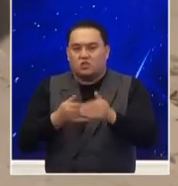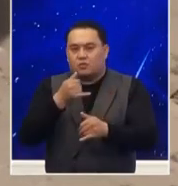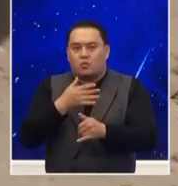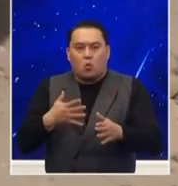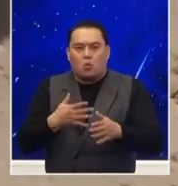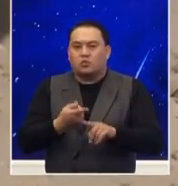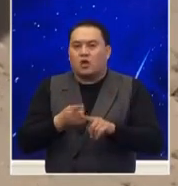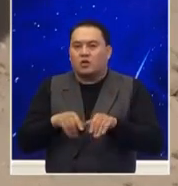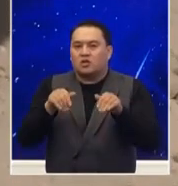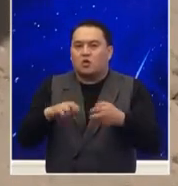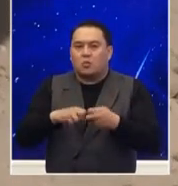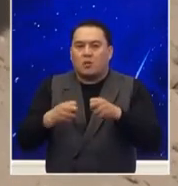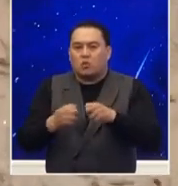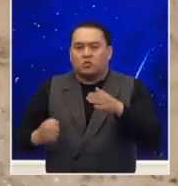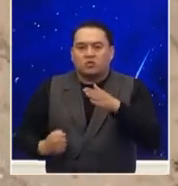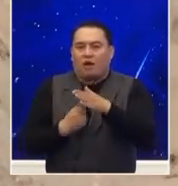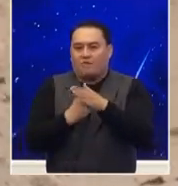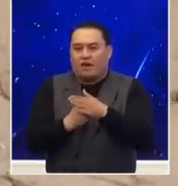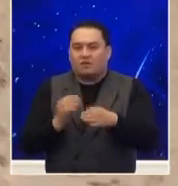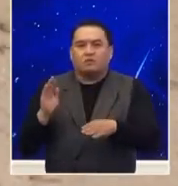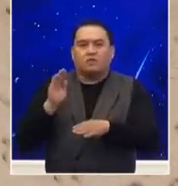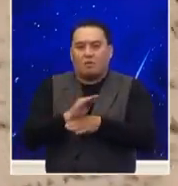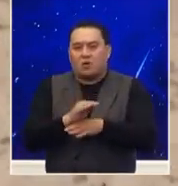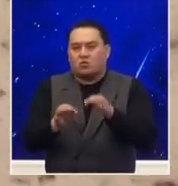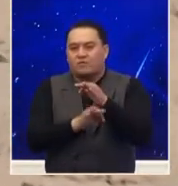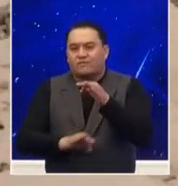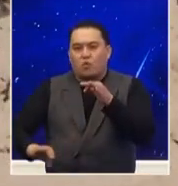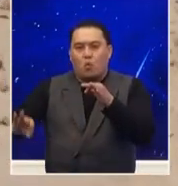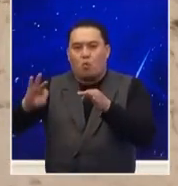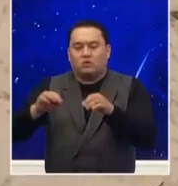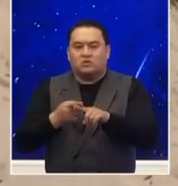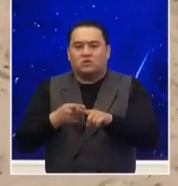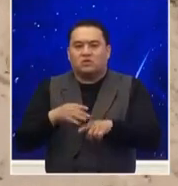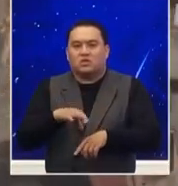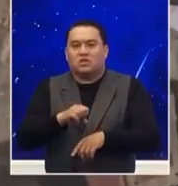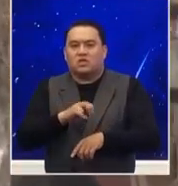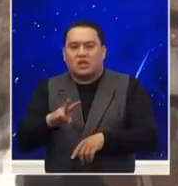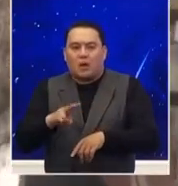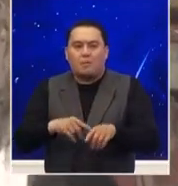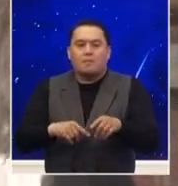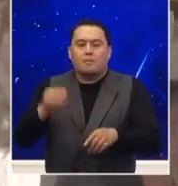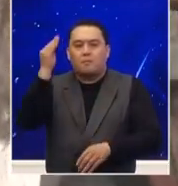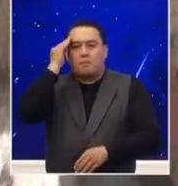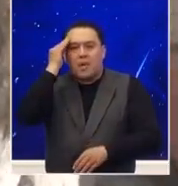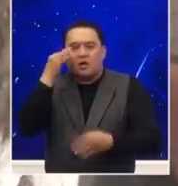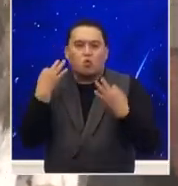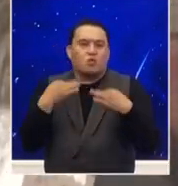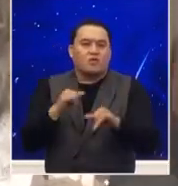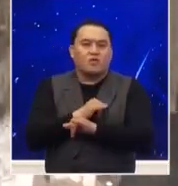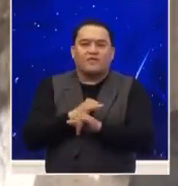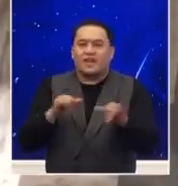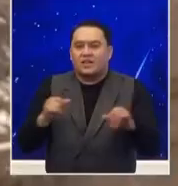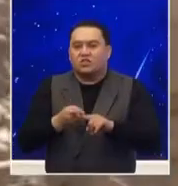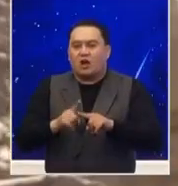поднимается. Для решения проблемы властями протягиваются дополнительные трубопроводы с Жетыгенской водостанции. Предпринимаемая мера позволит увеличить